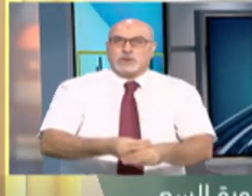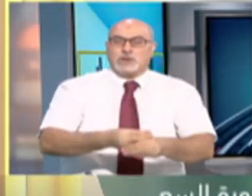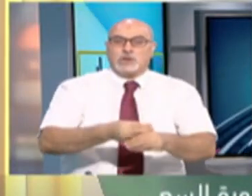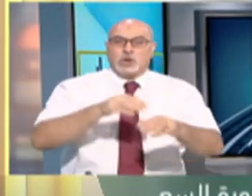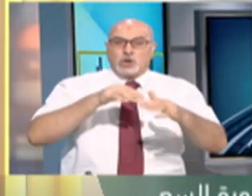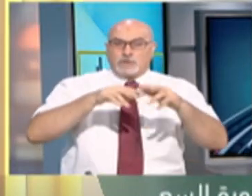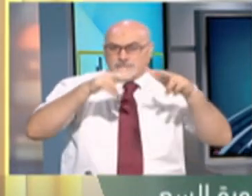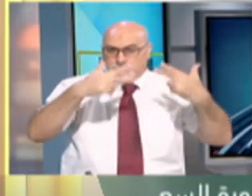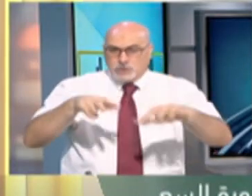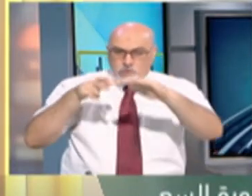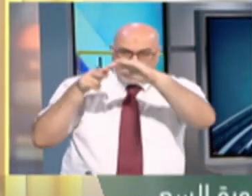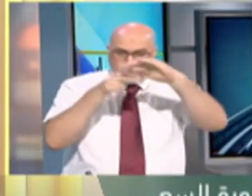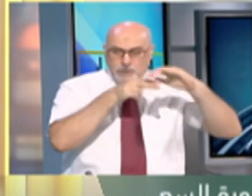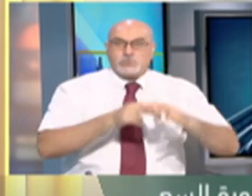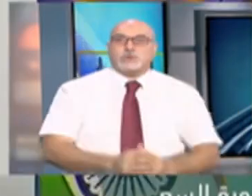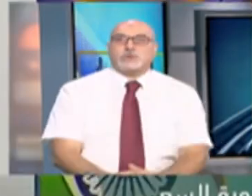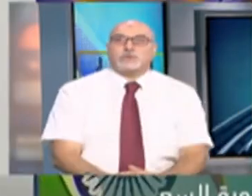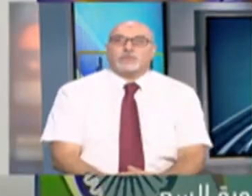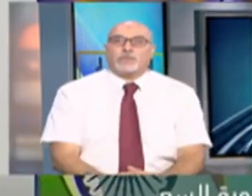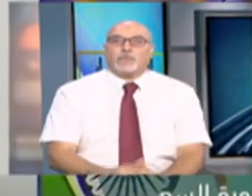تقنية التحاضر المرئي عن بعد.